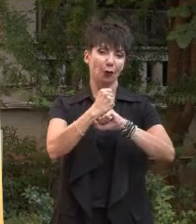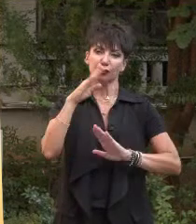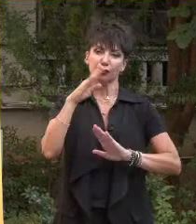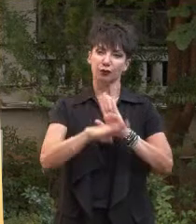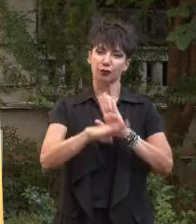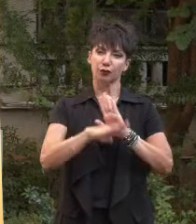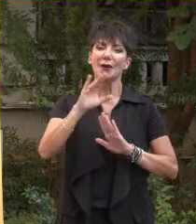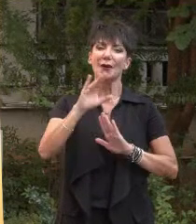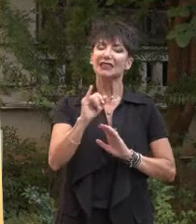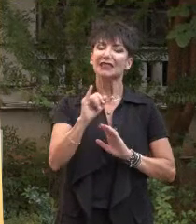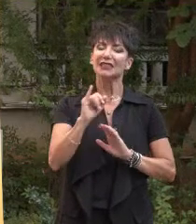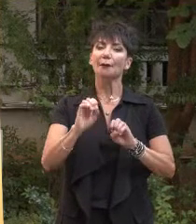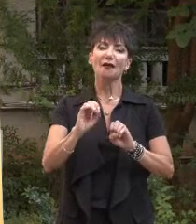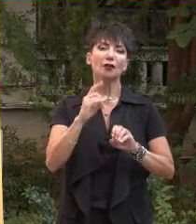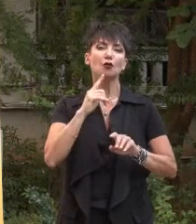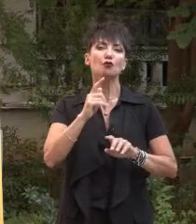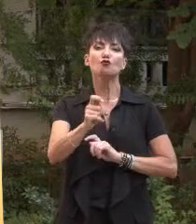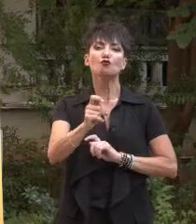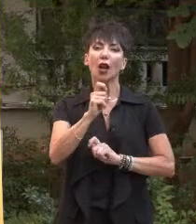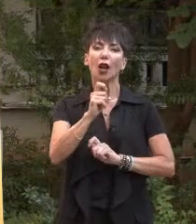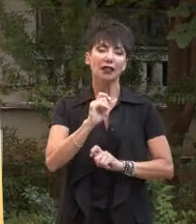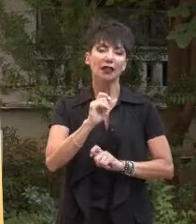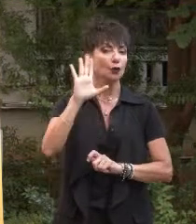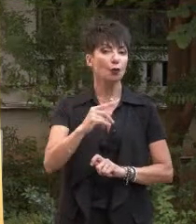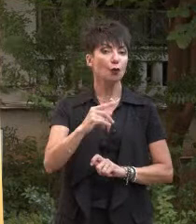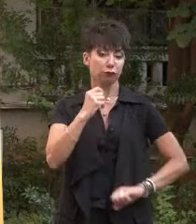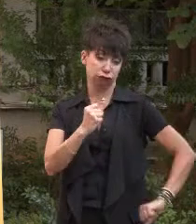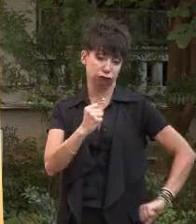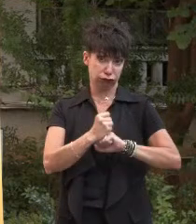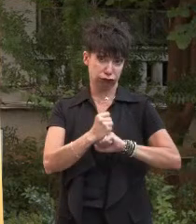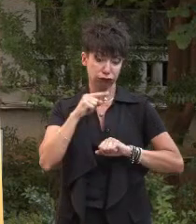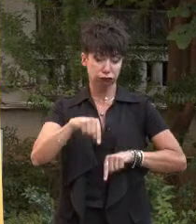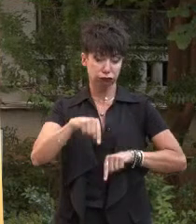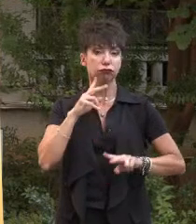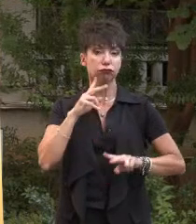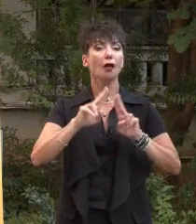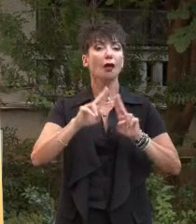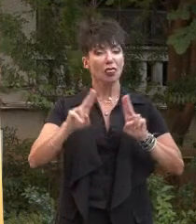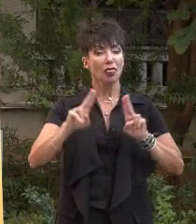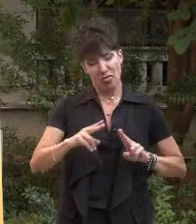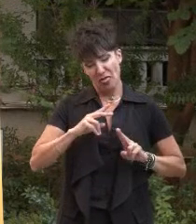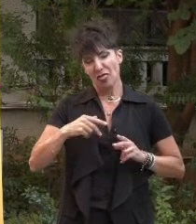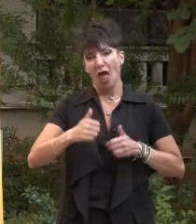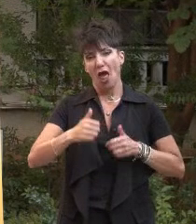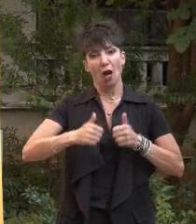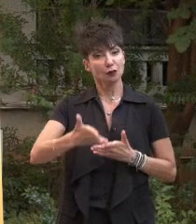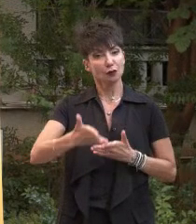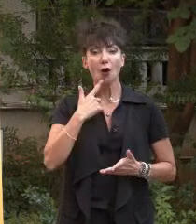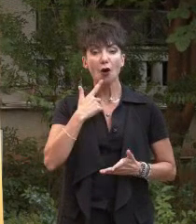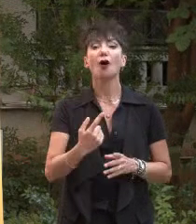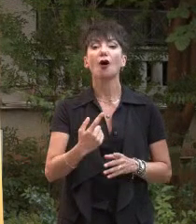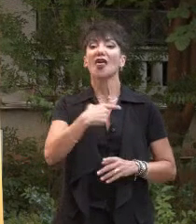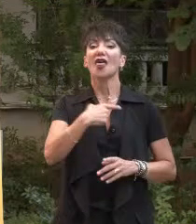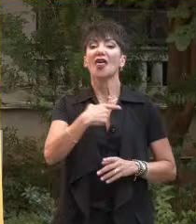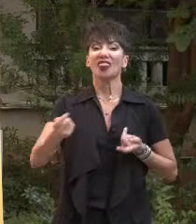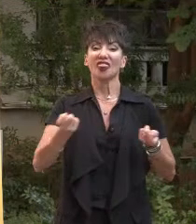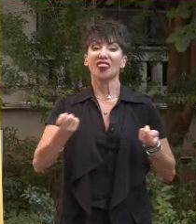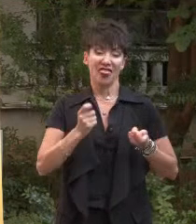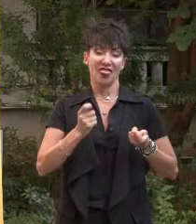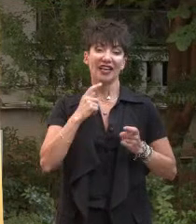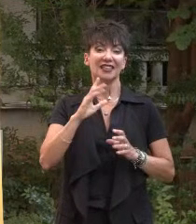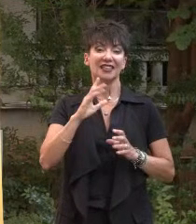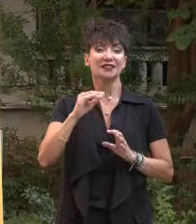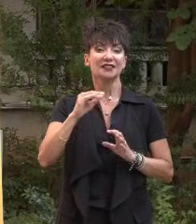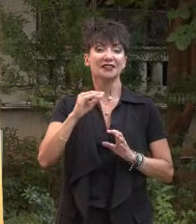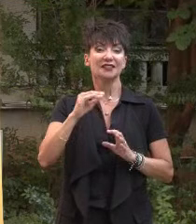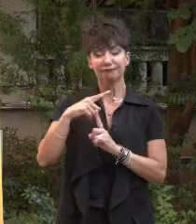το Ινστιτούτο Εκπαιδευτικής Πολιτικής για τη στήριξή του στο διαγωνισμό, τη Διοίκηση του Ελληνικού Ερυθρού Σταυρού και ειδικά τον πρόεδρό μας, Δ.